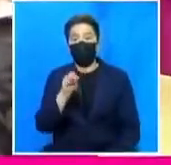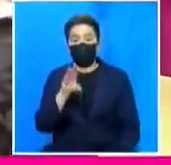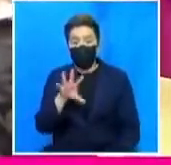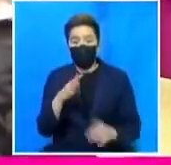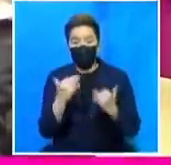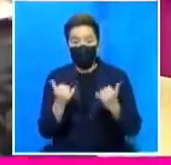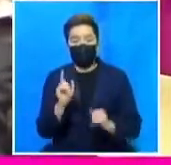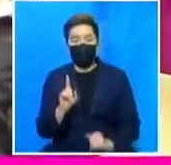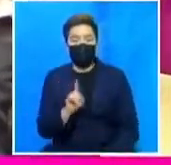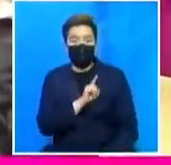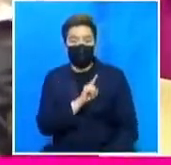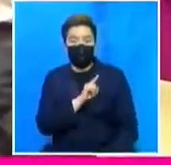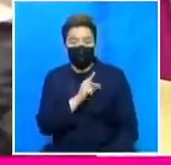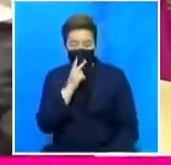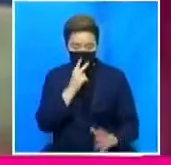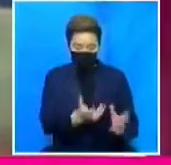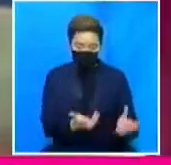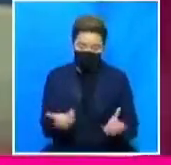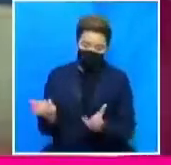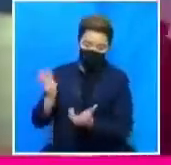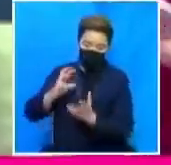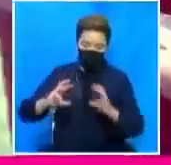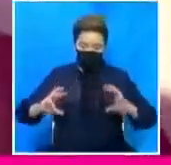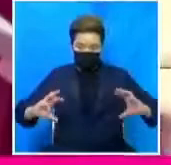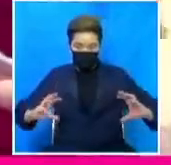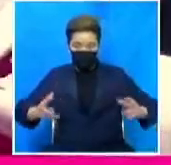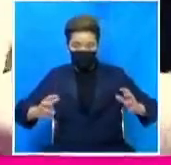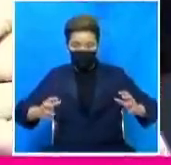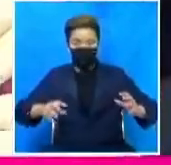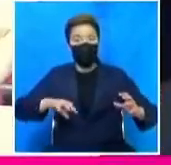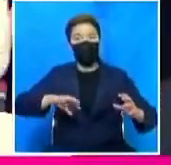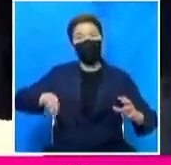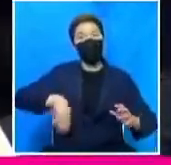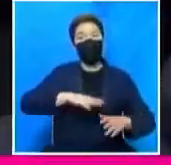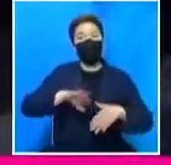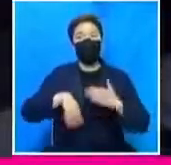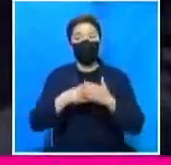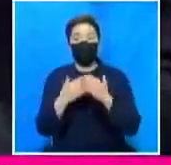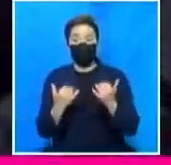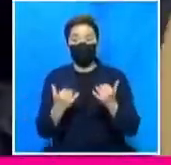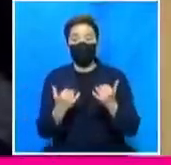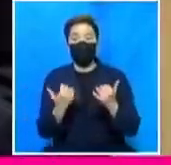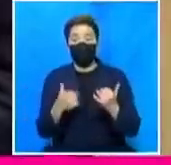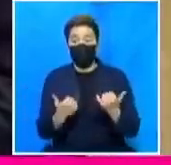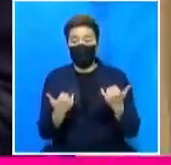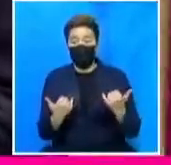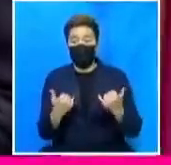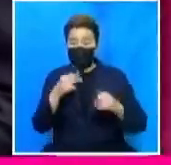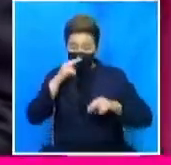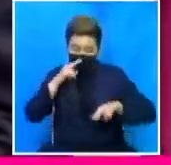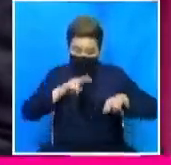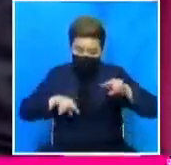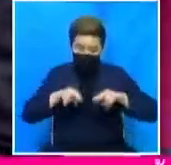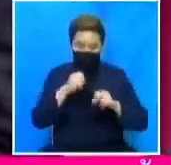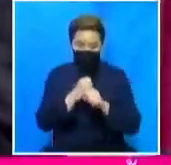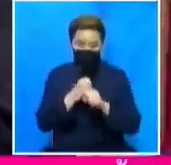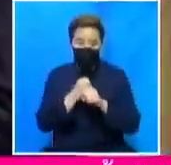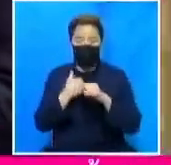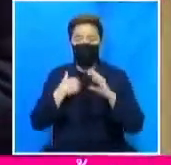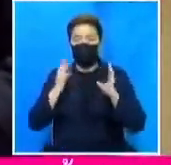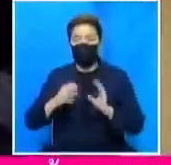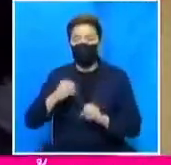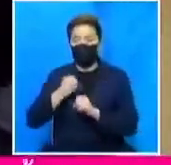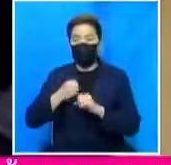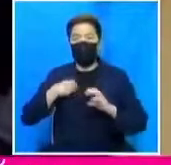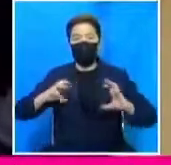2565และเป็นผู้ควบคุมการบรรจุลูกบอลลงในตู้เสียงงวดและหมวดอักษรและในระหว่างการบรรจุลูกบอลพนักงาน